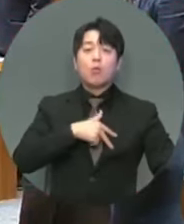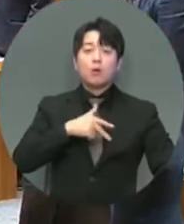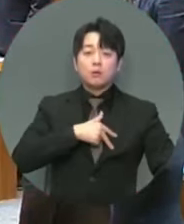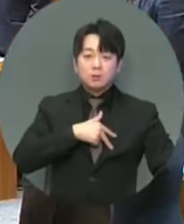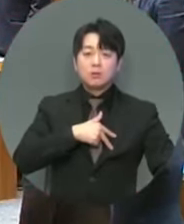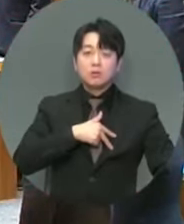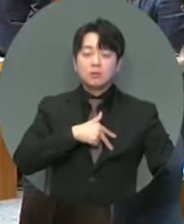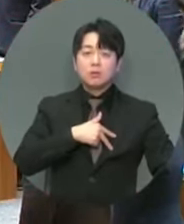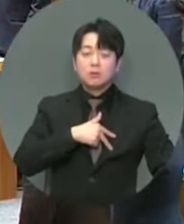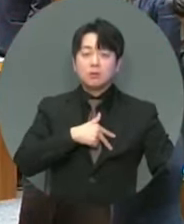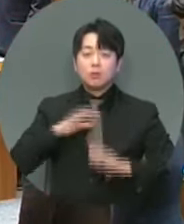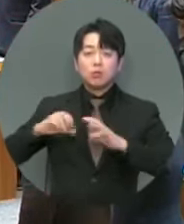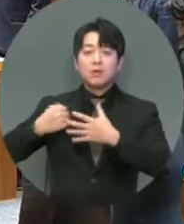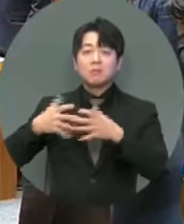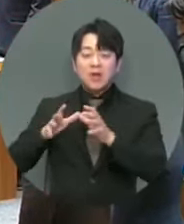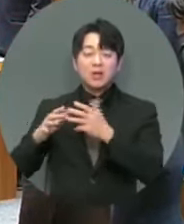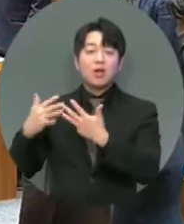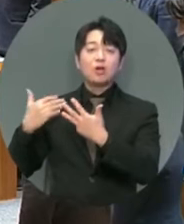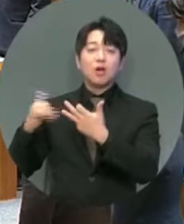포함해서